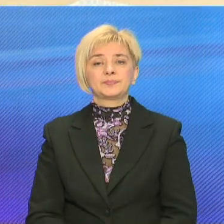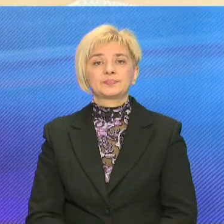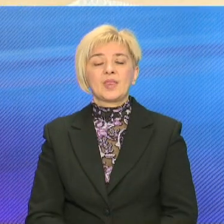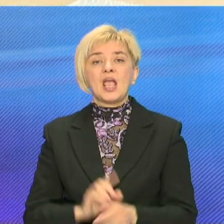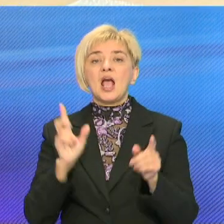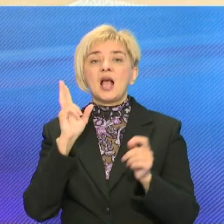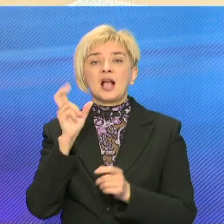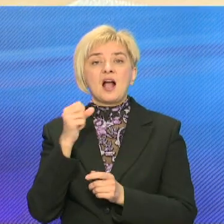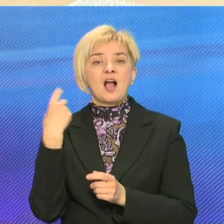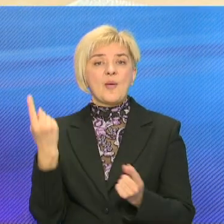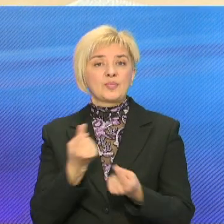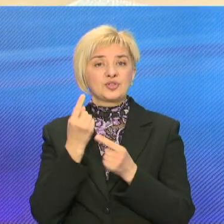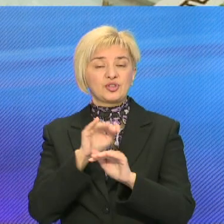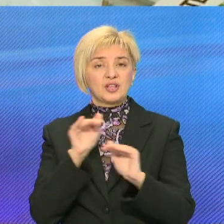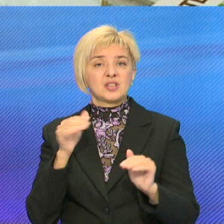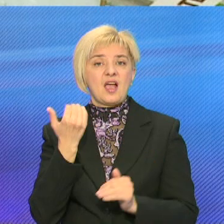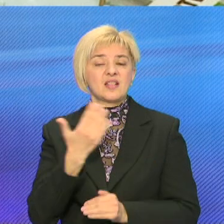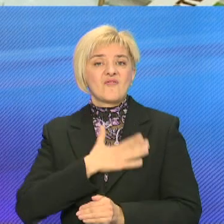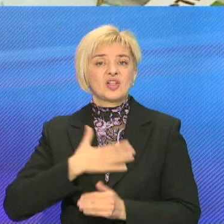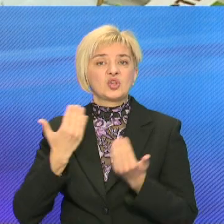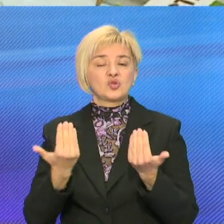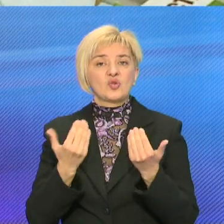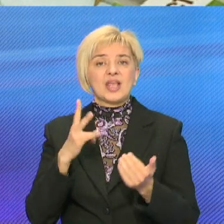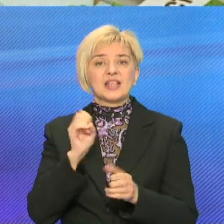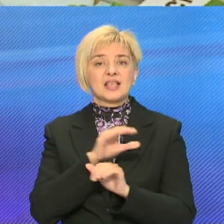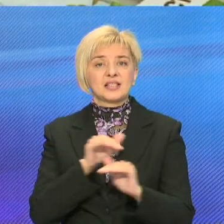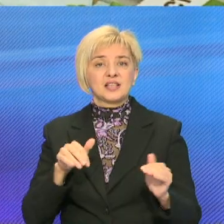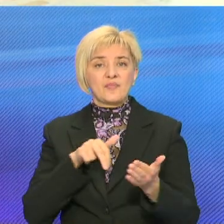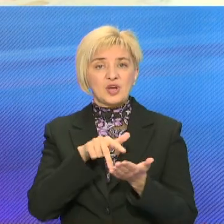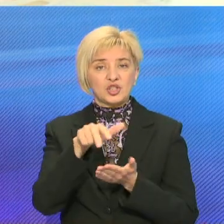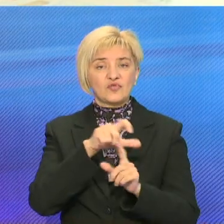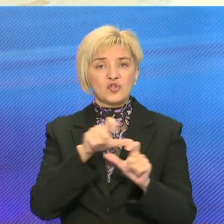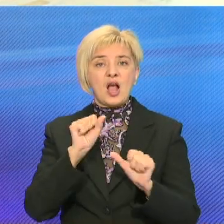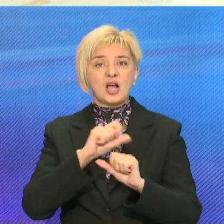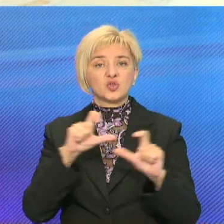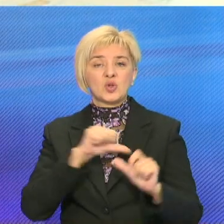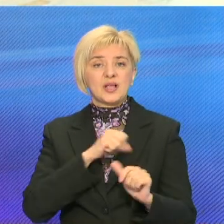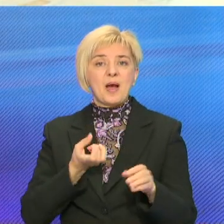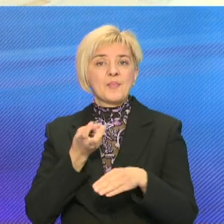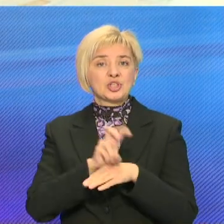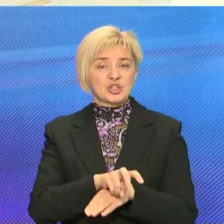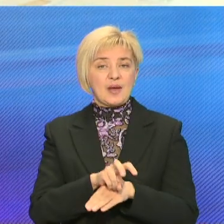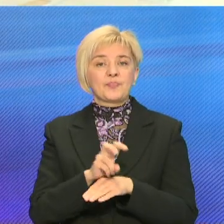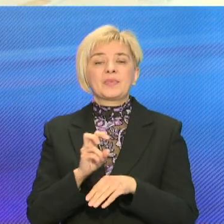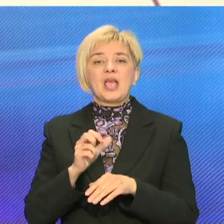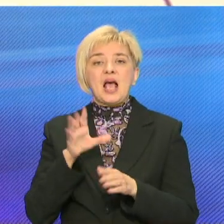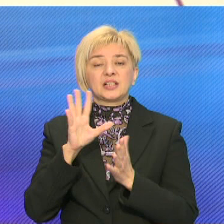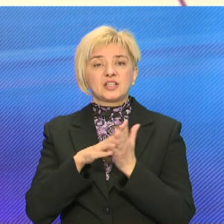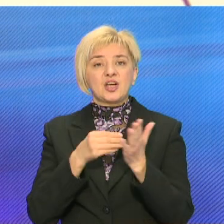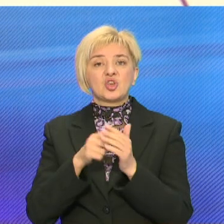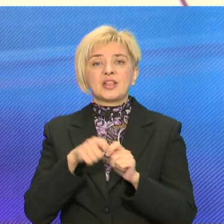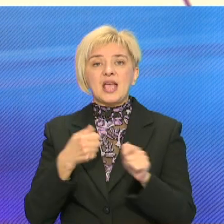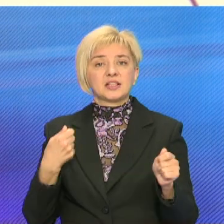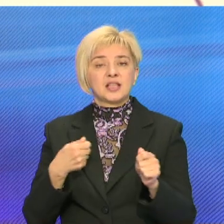Як і звычайныя вучні, яны хвалююцца. Сёння не дзеці пайшлі ў школу, а школа сама прыйшла да іх. А значыць, яны не адстануць ад праграмы, а